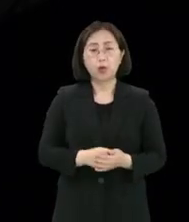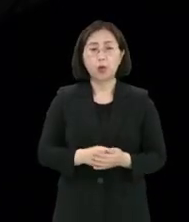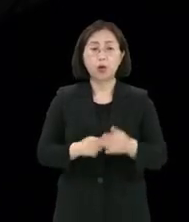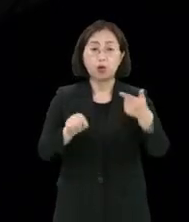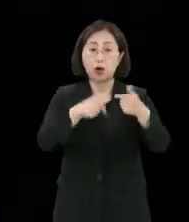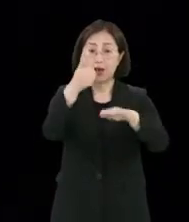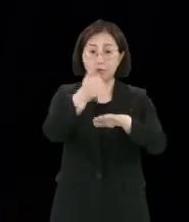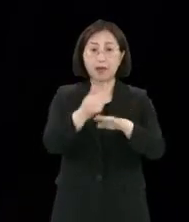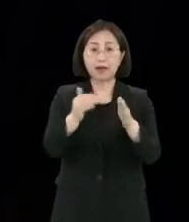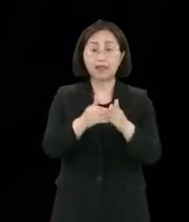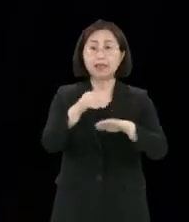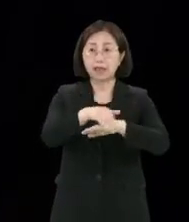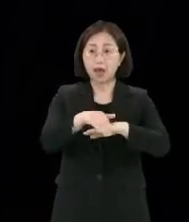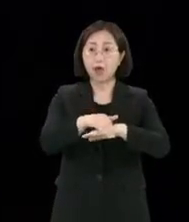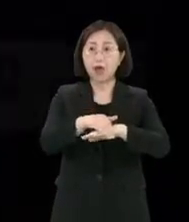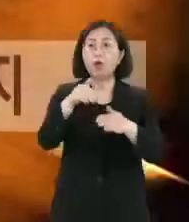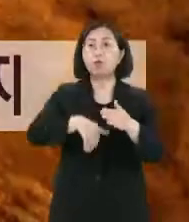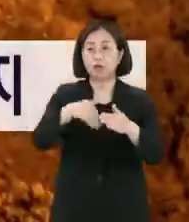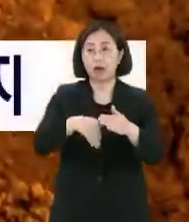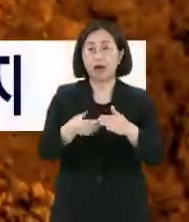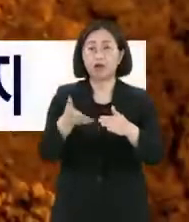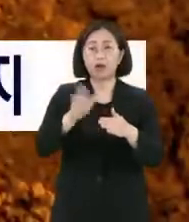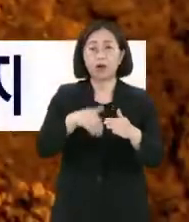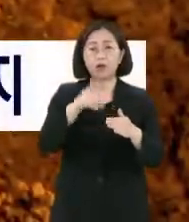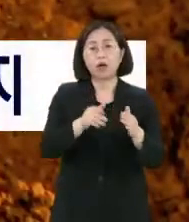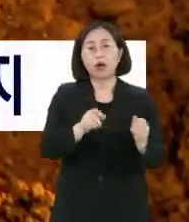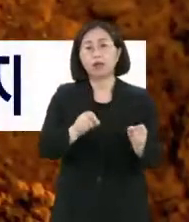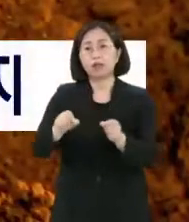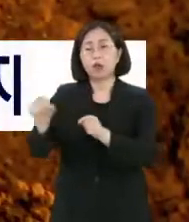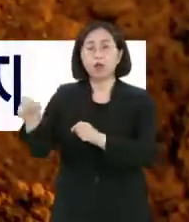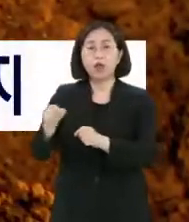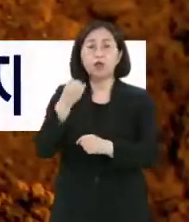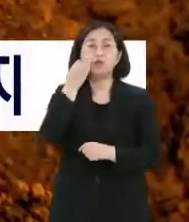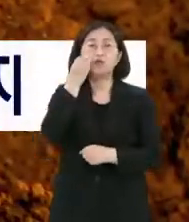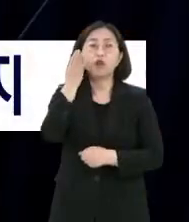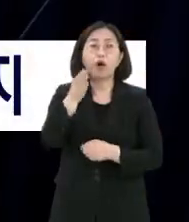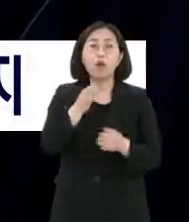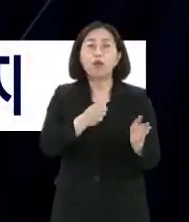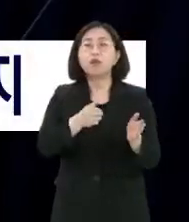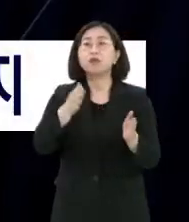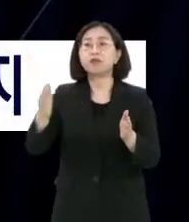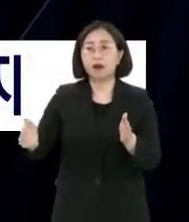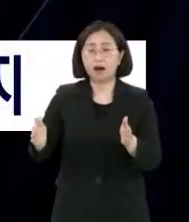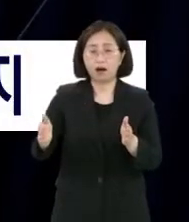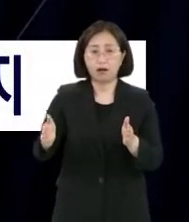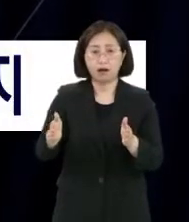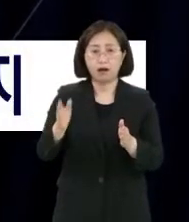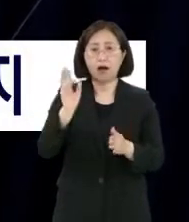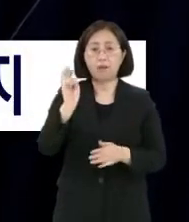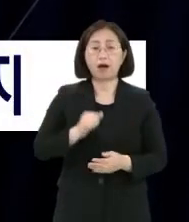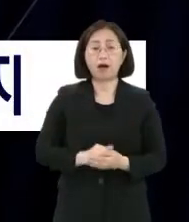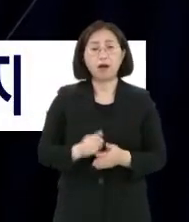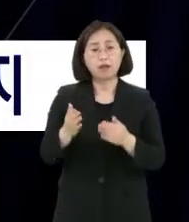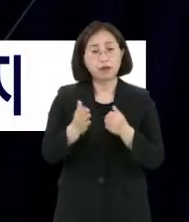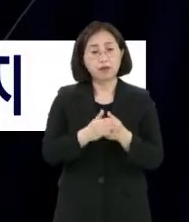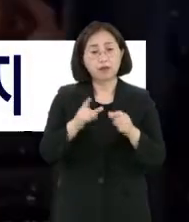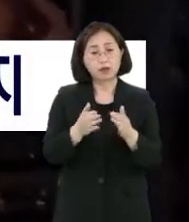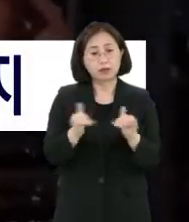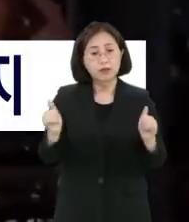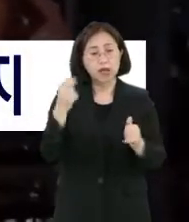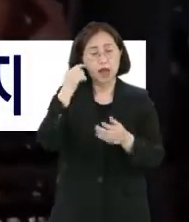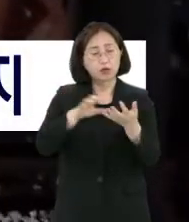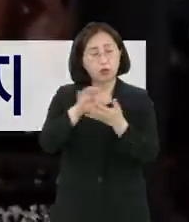달 말까지 예정됐던 공사는 공정이 지연돼 수개월 더 연장될 가능성이 높은 상황입니다. 이 때문에 주민들의